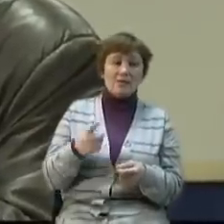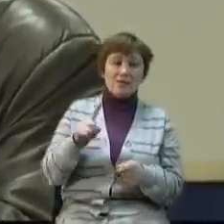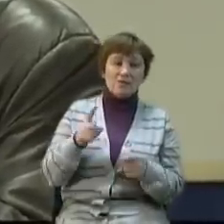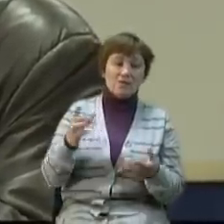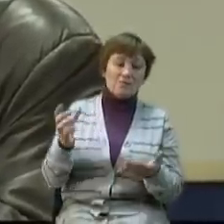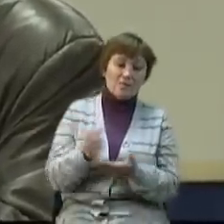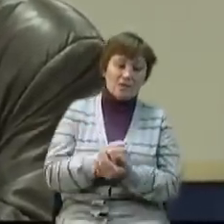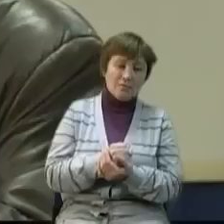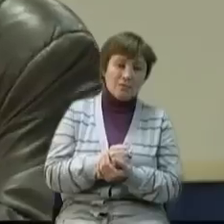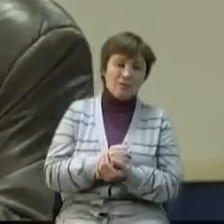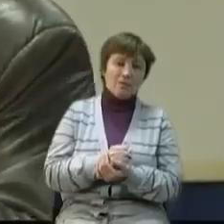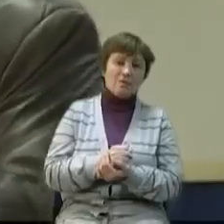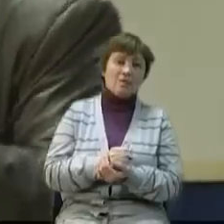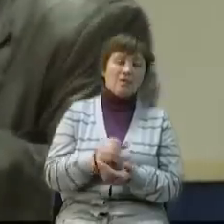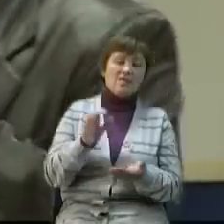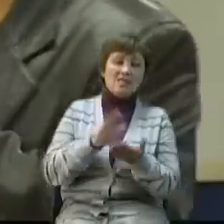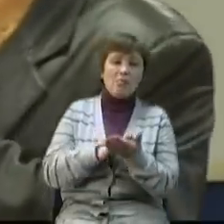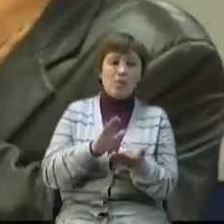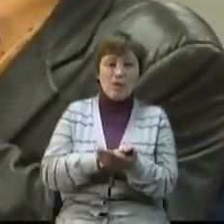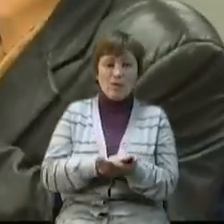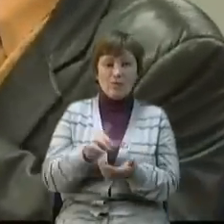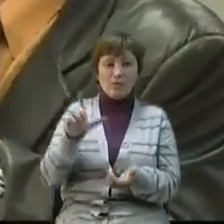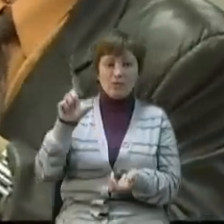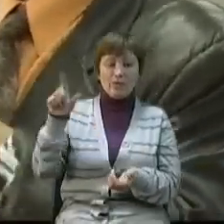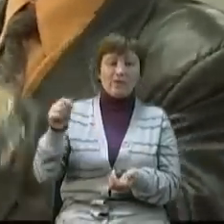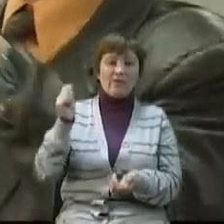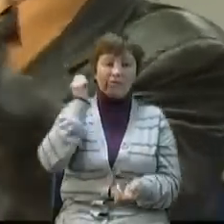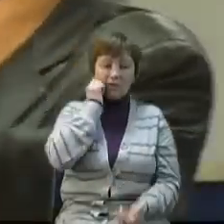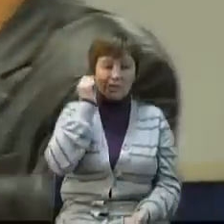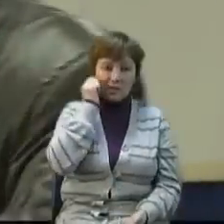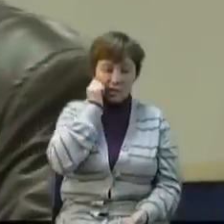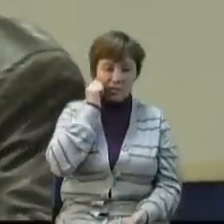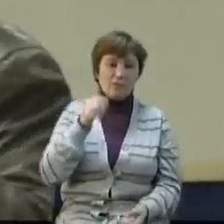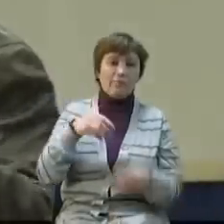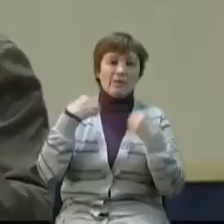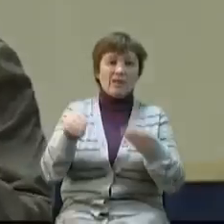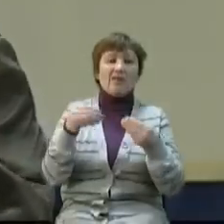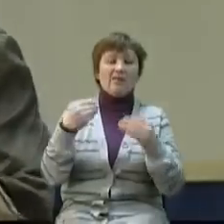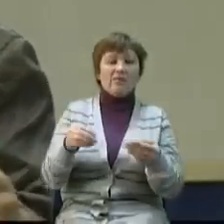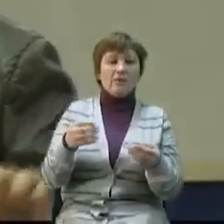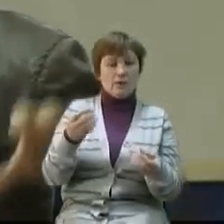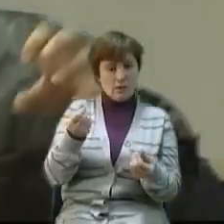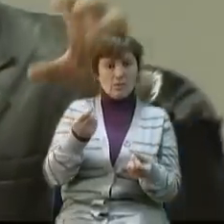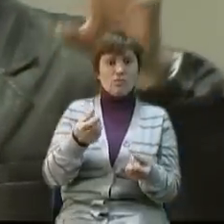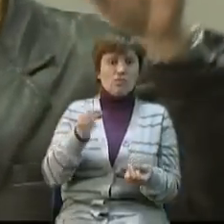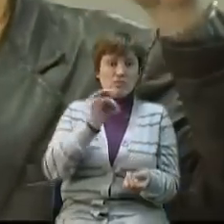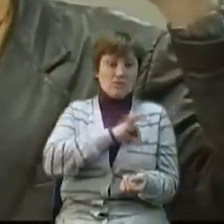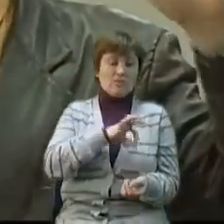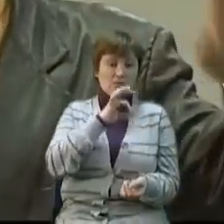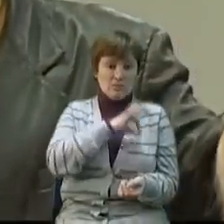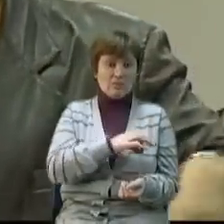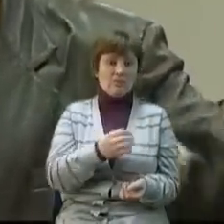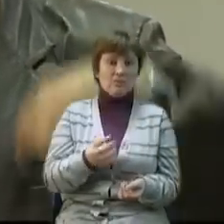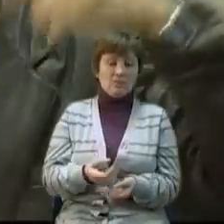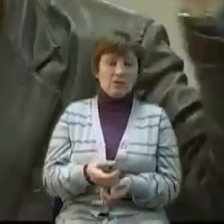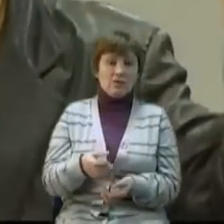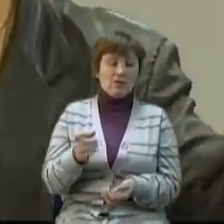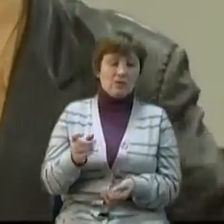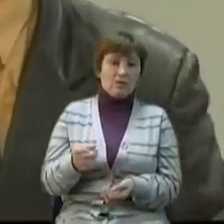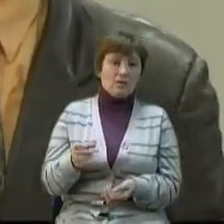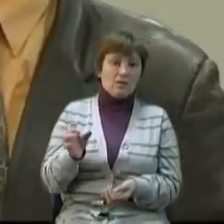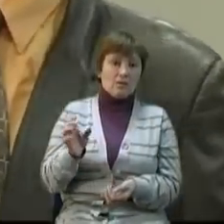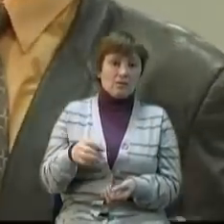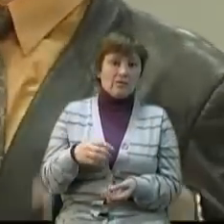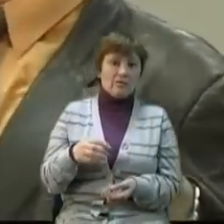приобрел, потом какие-то дипломы, потом поехал в Москву, начал песни продавать. О, и вот чуть-чуть, пока это все шло, пока это